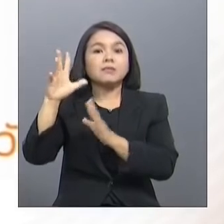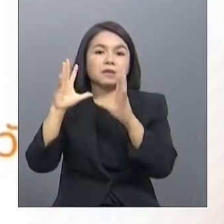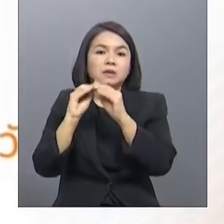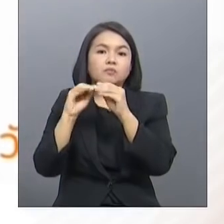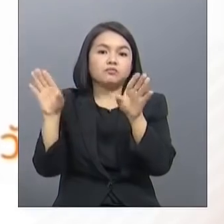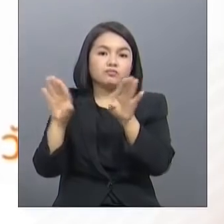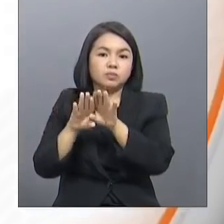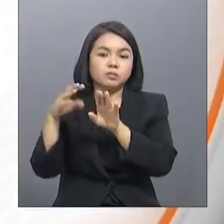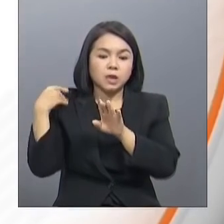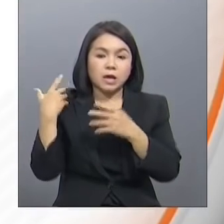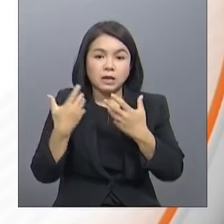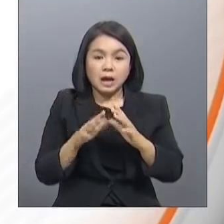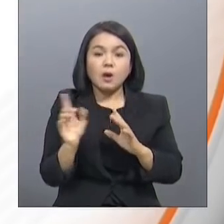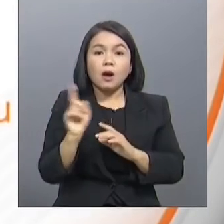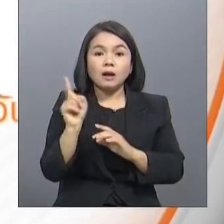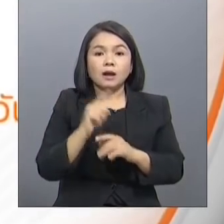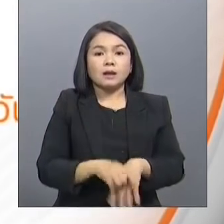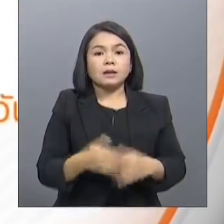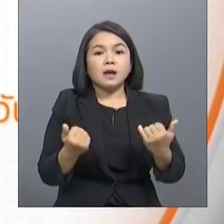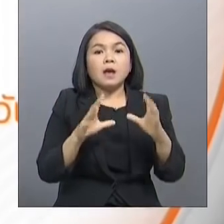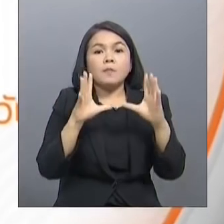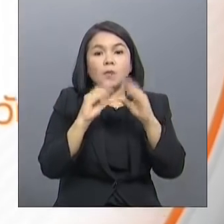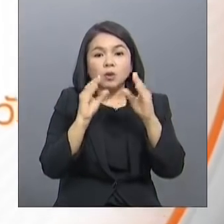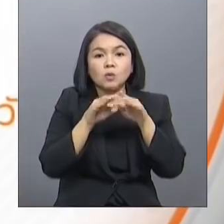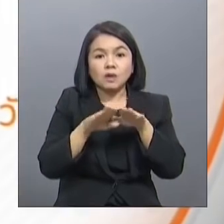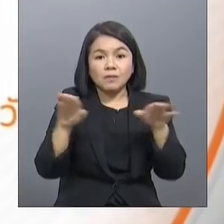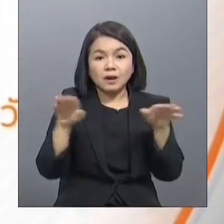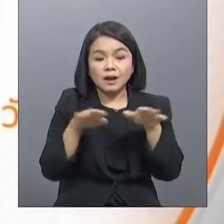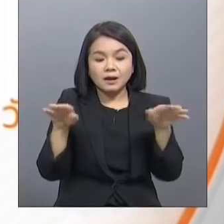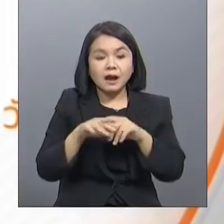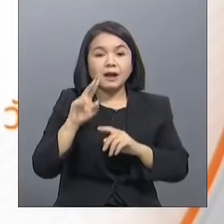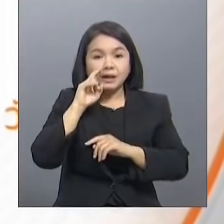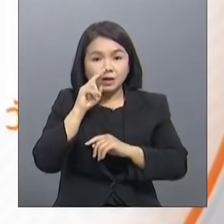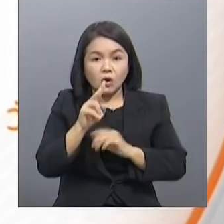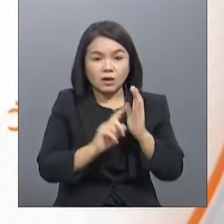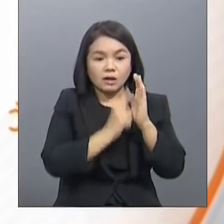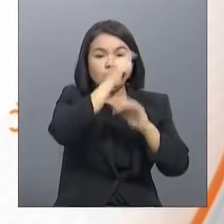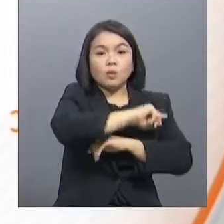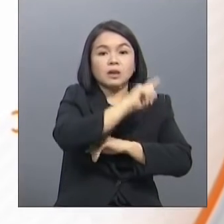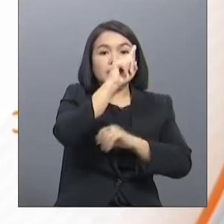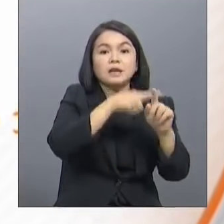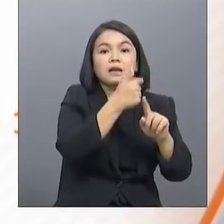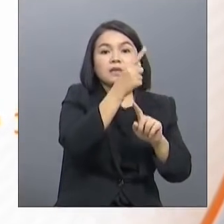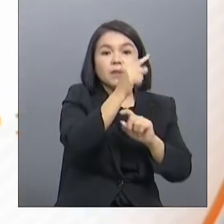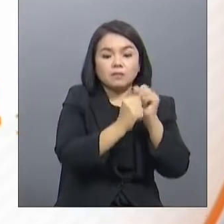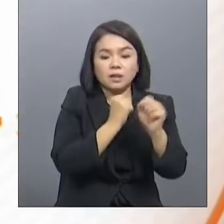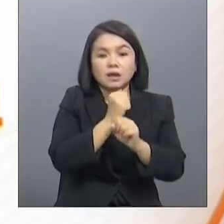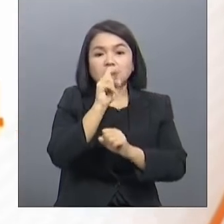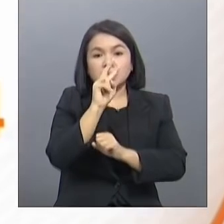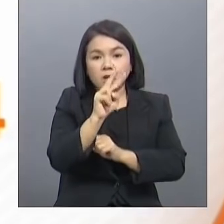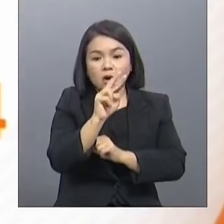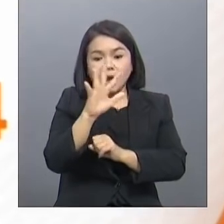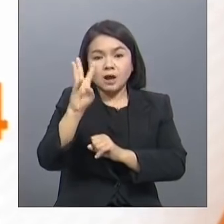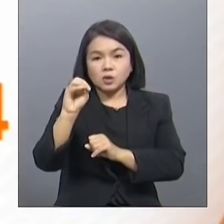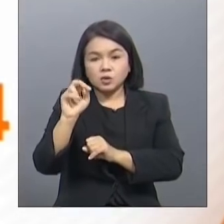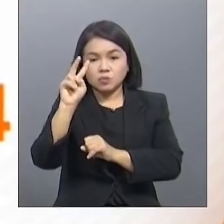ณะที่ประชุมสมัยสามัน ประจำปีครั้งที่ 2จะเริ่มตนในวันที่ 1 พฤศจิกายน 2,562 ถึง 28